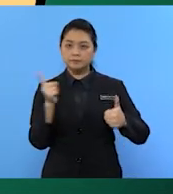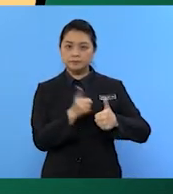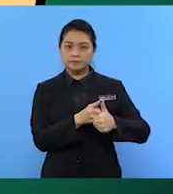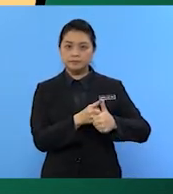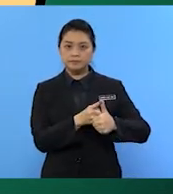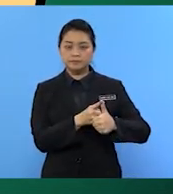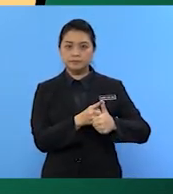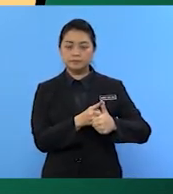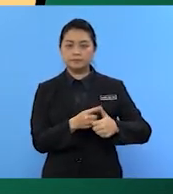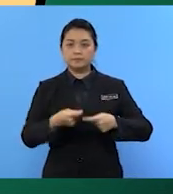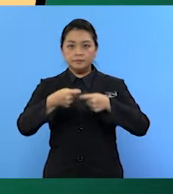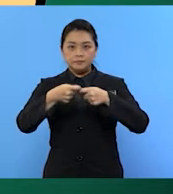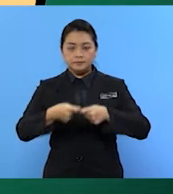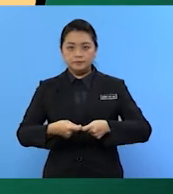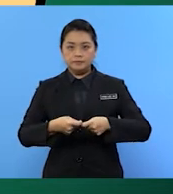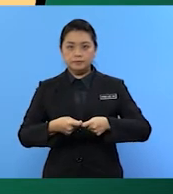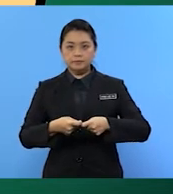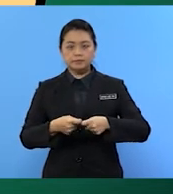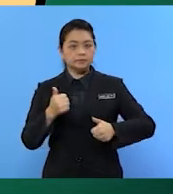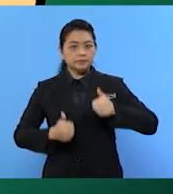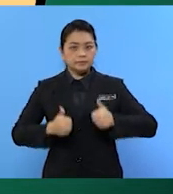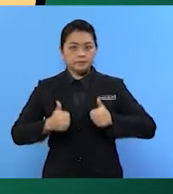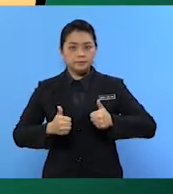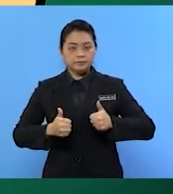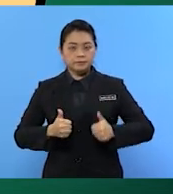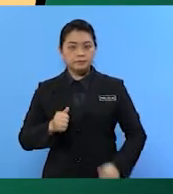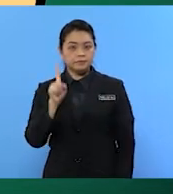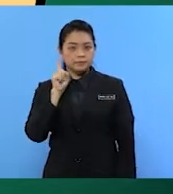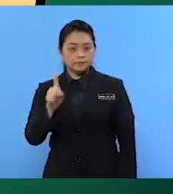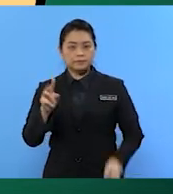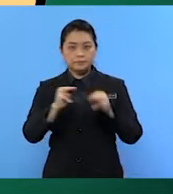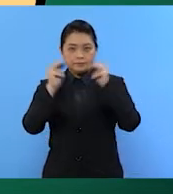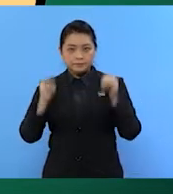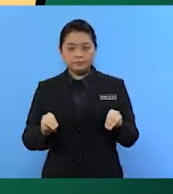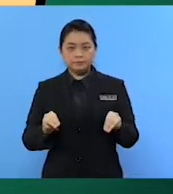pertama, menentukan sama ada suatu matriks